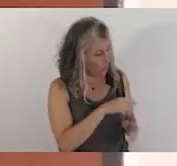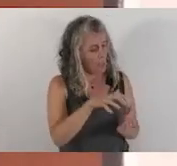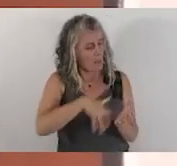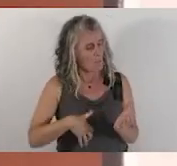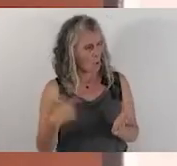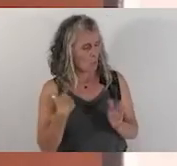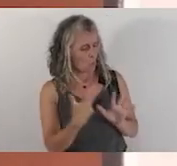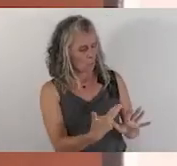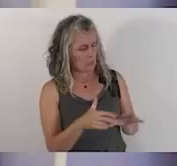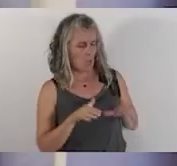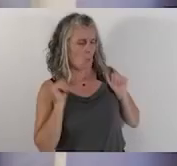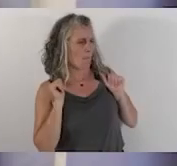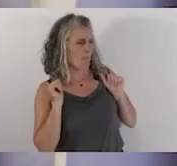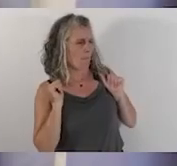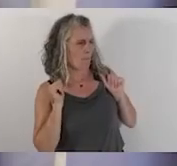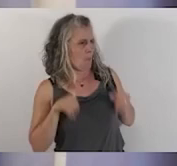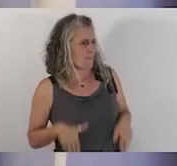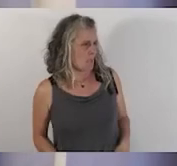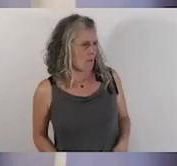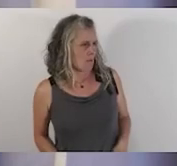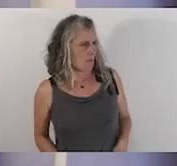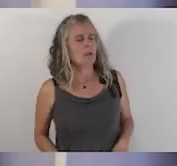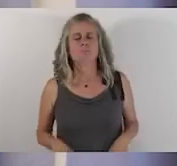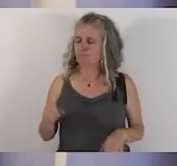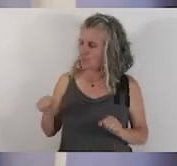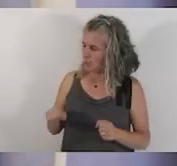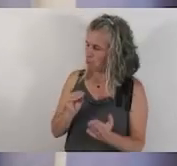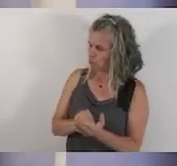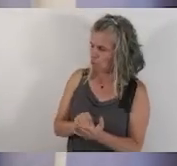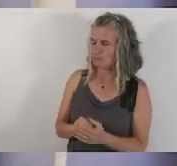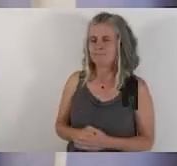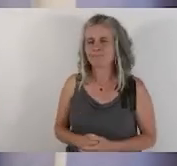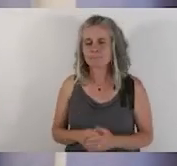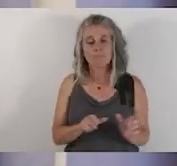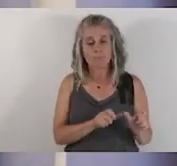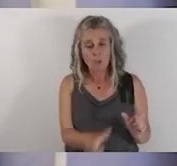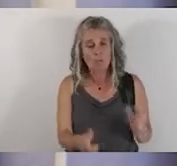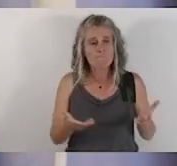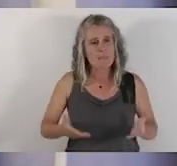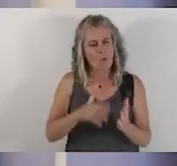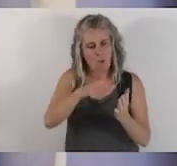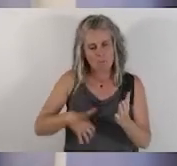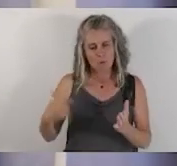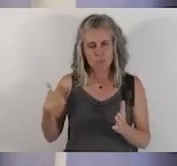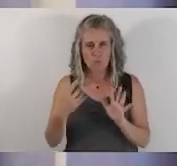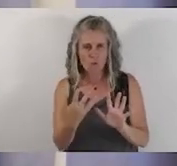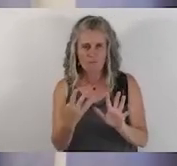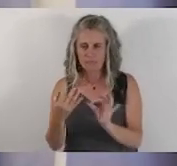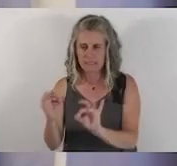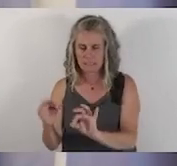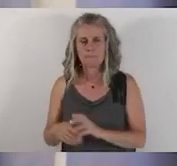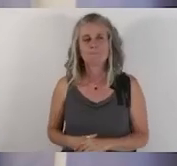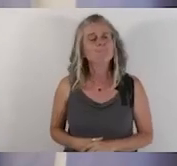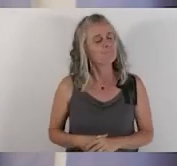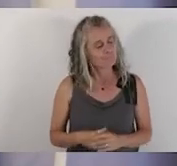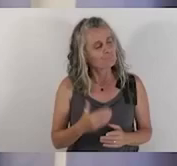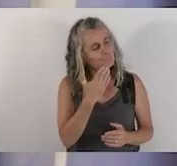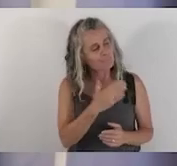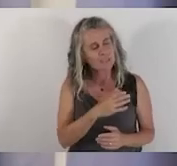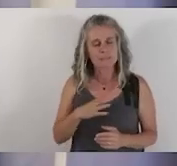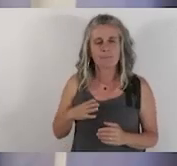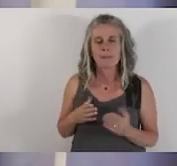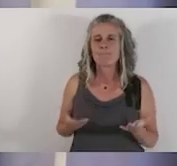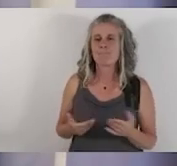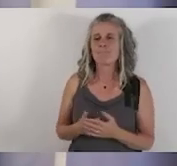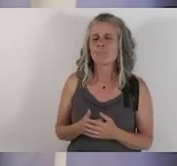D'accord, c'est noté. On arrive au 9 et au 10. Merci Madame la Maire. Le rapport numéro 9, il s'agit de l'attribution